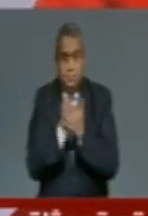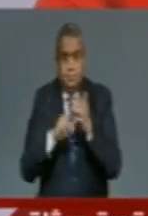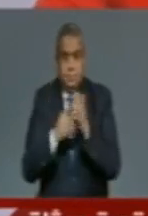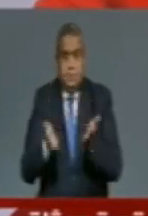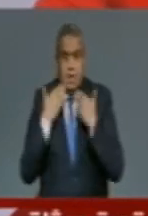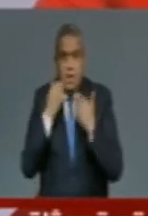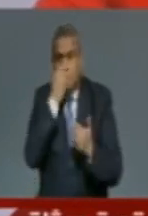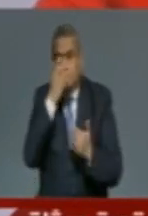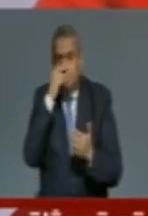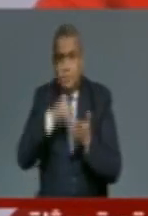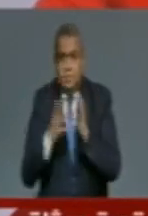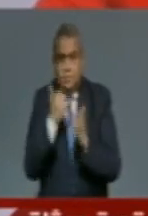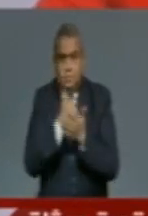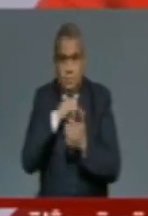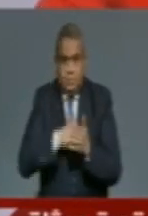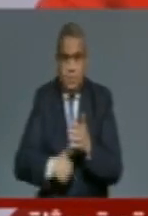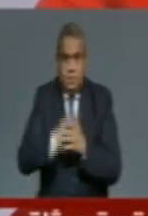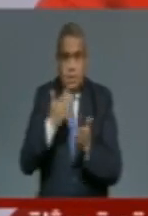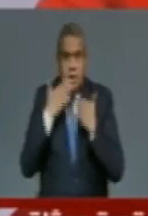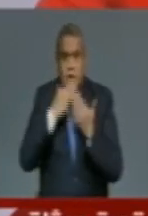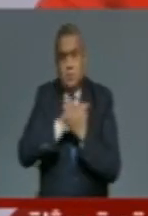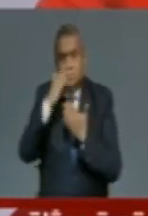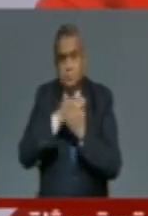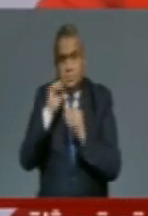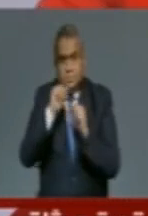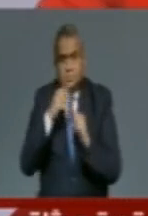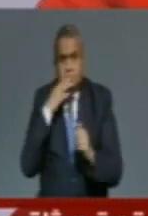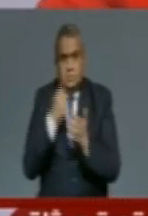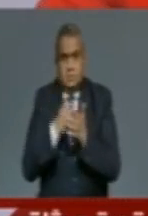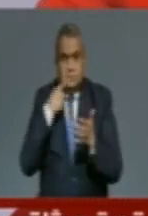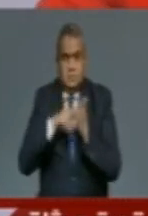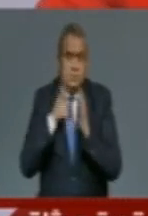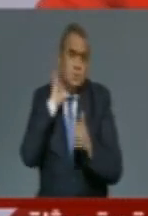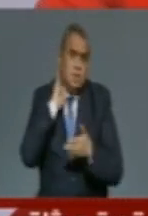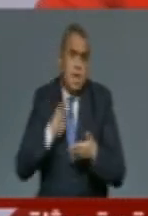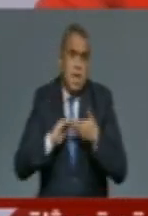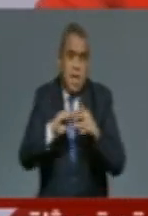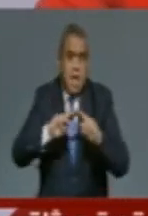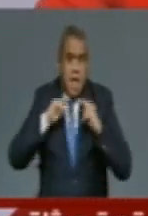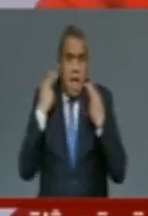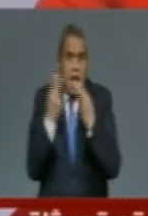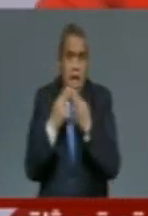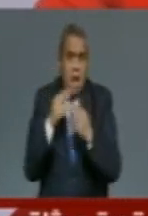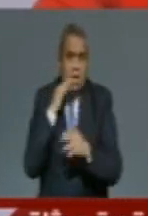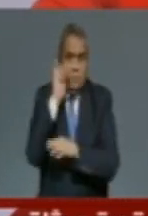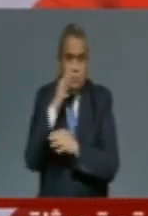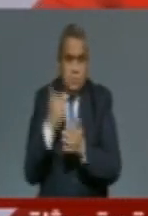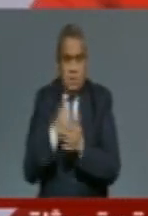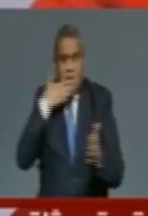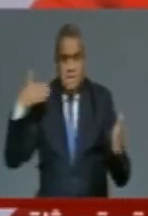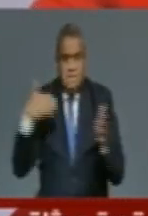المناخية. تحدثنا فيما يخص التغيرات المناخية والتضامن العالمي من أجل الوصول